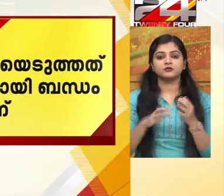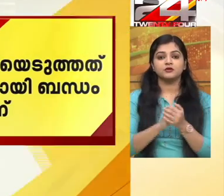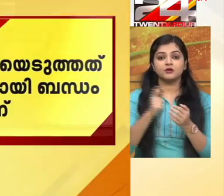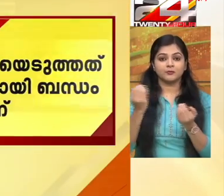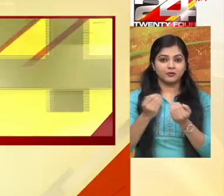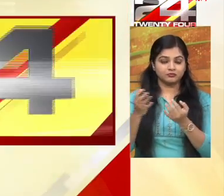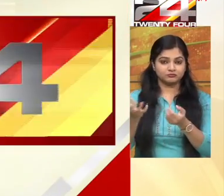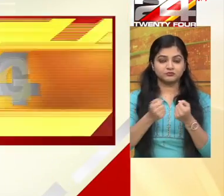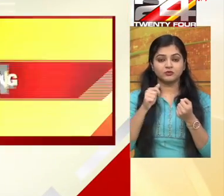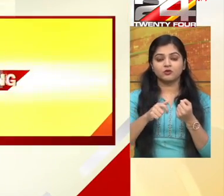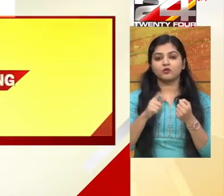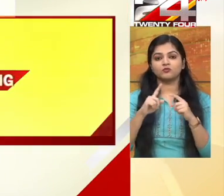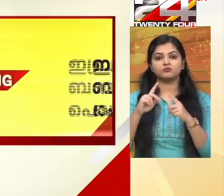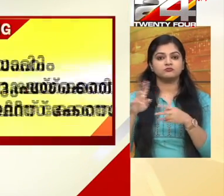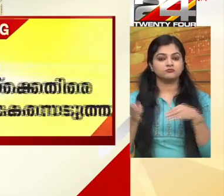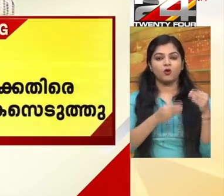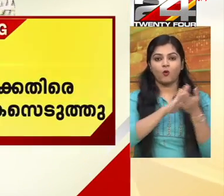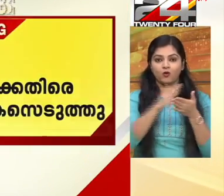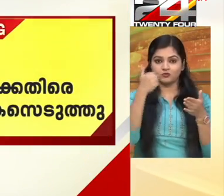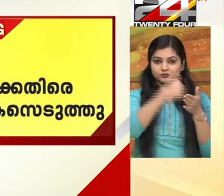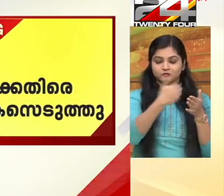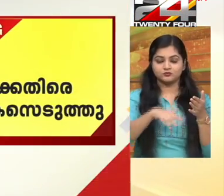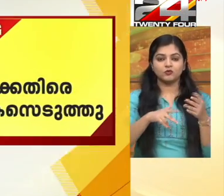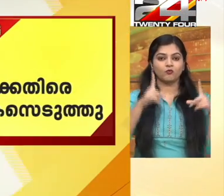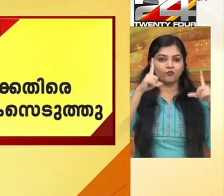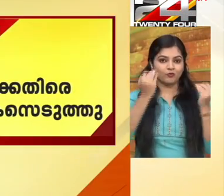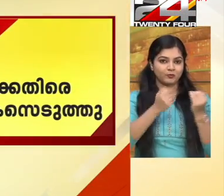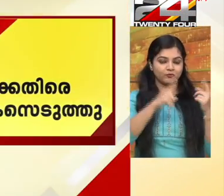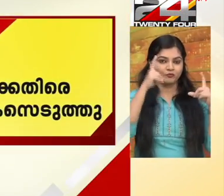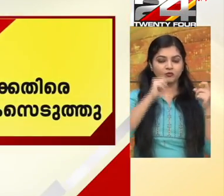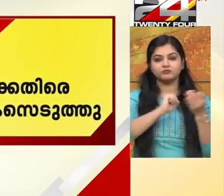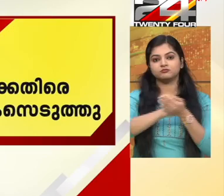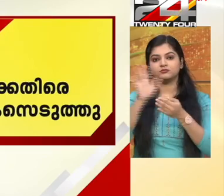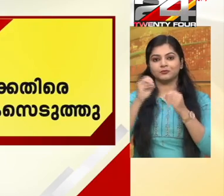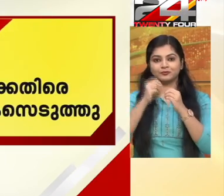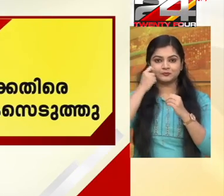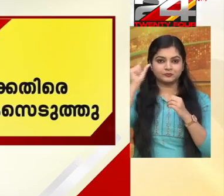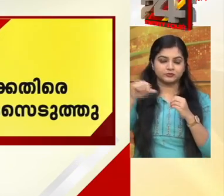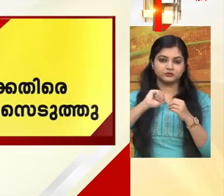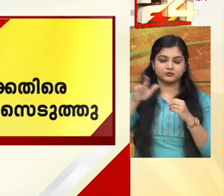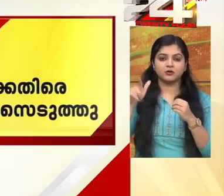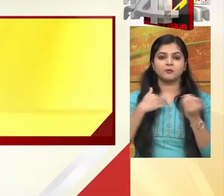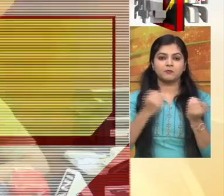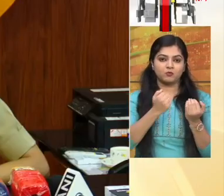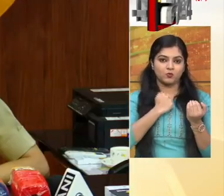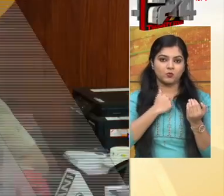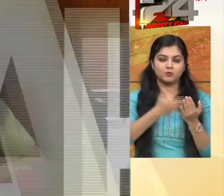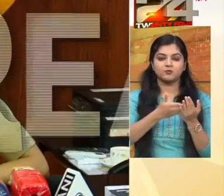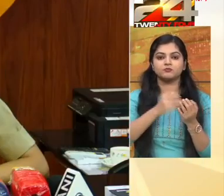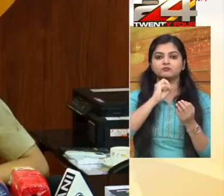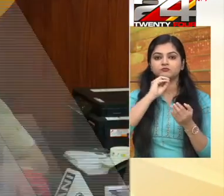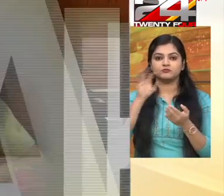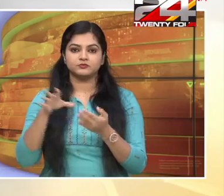കൊണ്ടുപോയി അവനക്ക് ഒരു ഫോട്ടോ അയച്ചു കൊടുത്തു. ഞാൻ ഡെലിവറി ചെയ്തിട്ടുണ്ട്, ഇതാണ് കുട്ടി എന്ന് പറഞ്ഞിട്ട്. ദാറ്റ് വാസ് ദി റീസൺ.